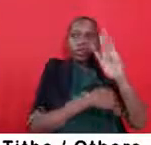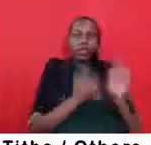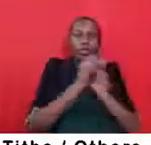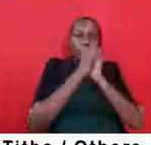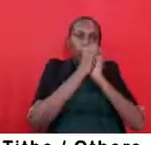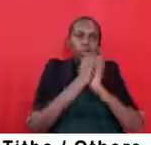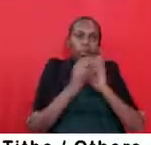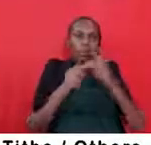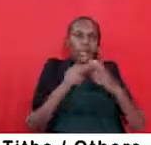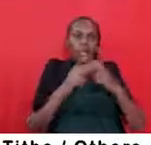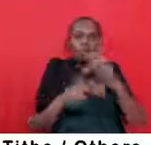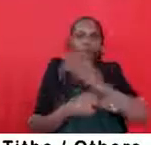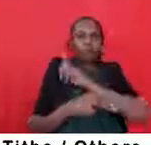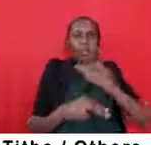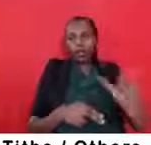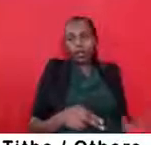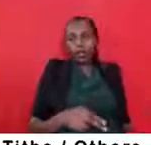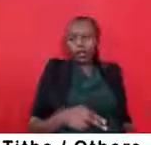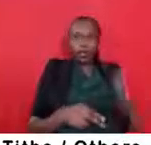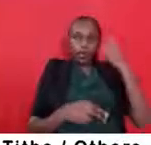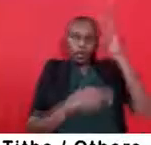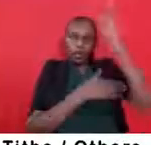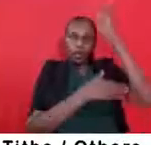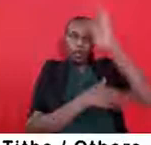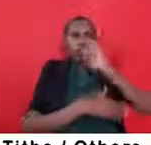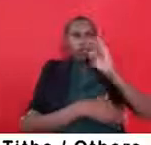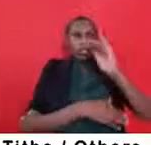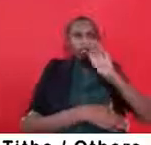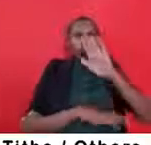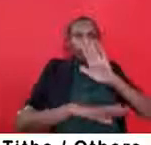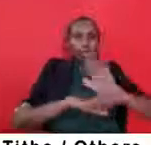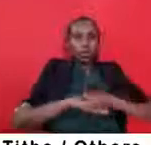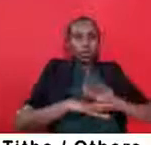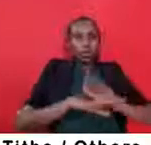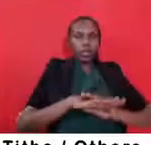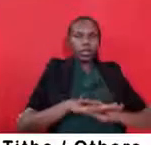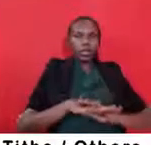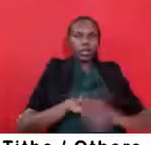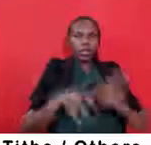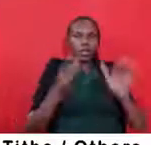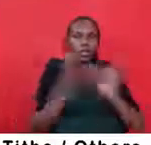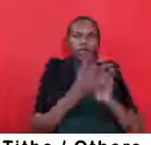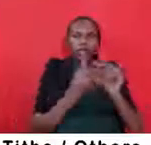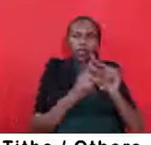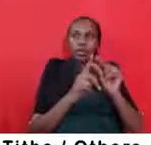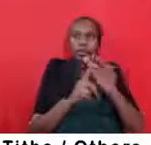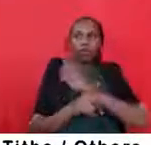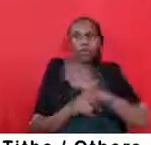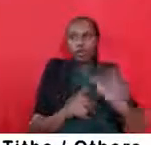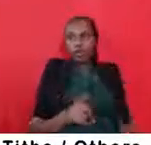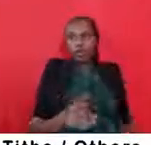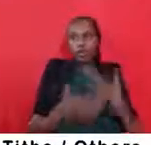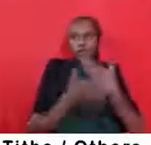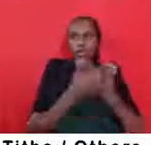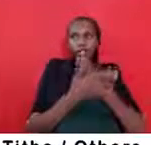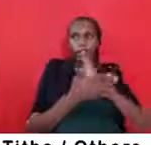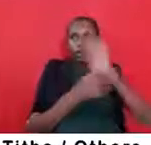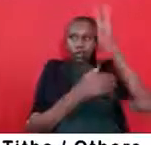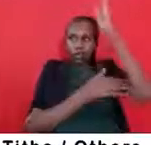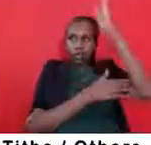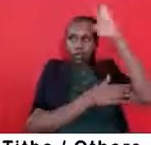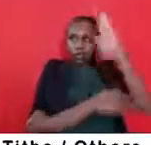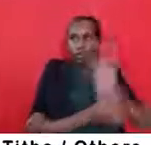lihimidini jina lake kwa kuwa Bwana ndiye mwema. Hilo ndilo neno la Mungu. Tumshukuru